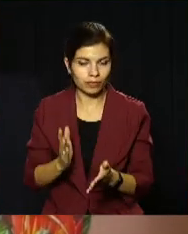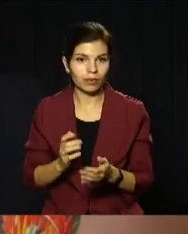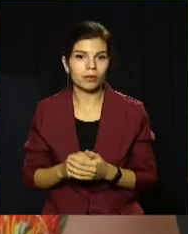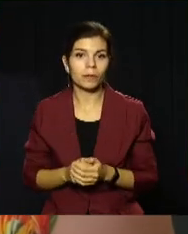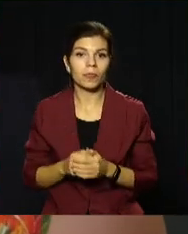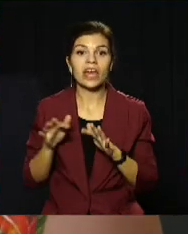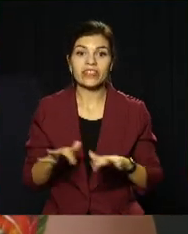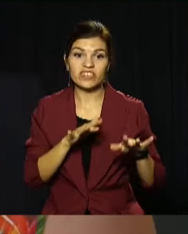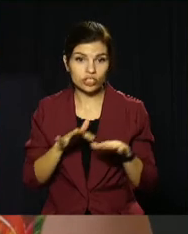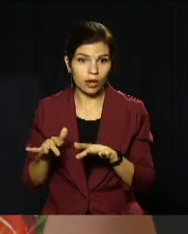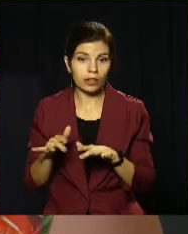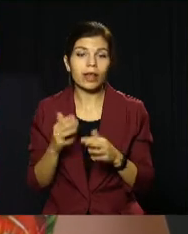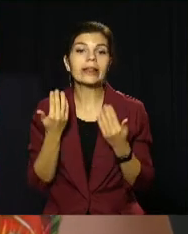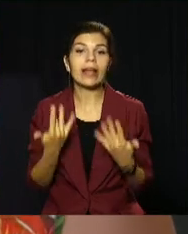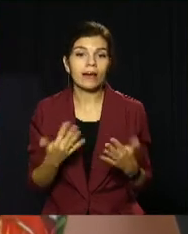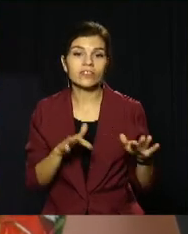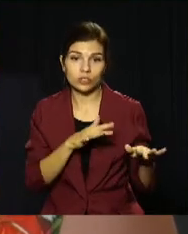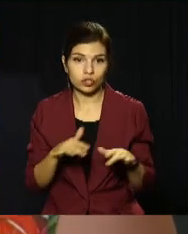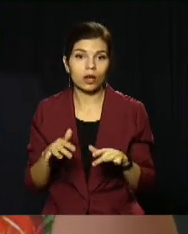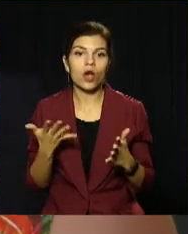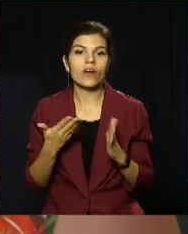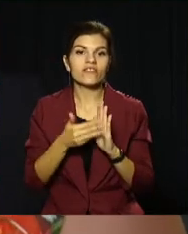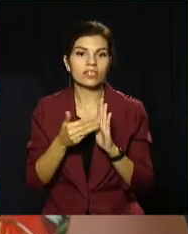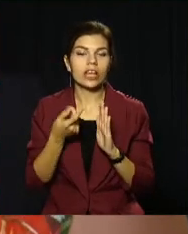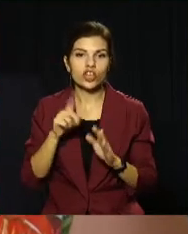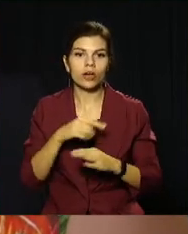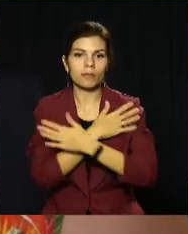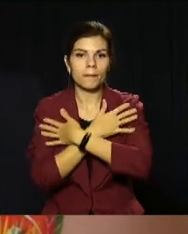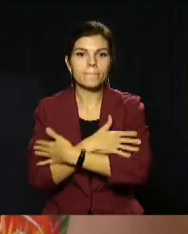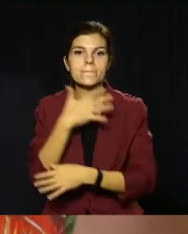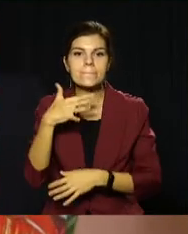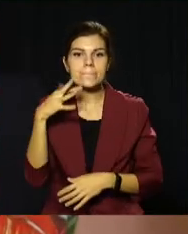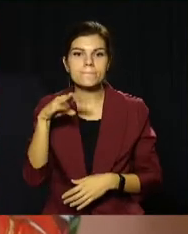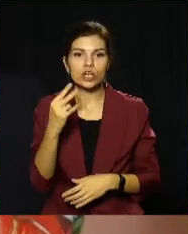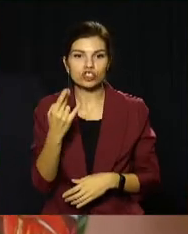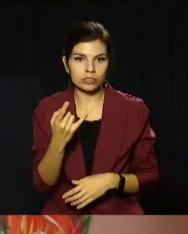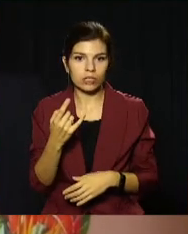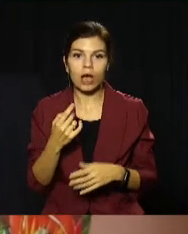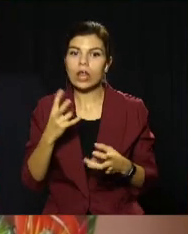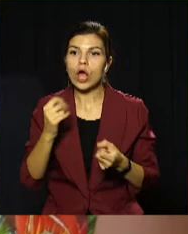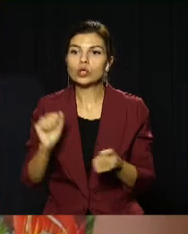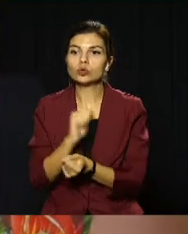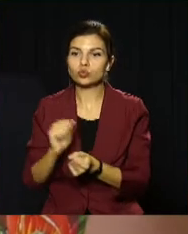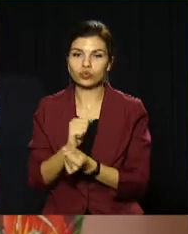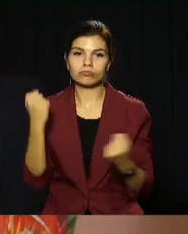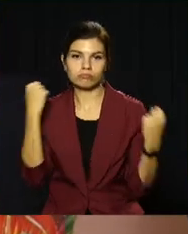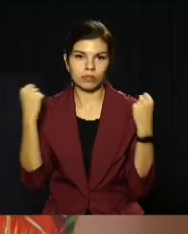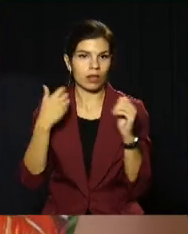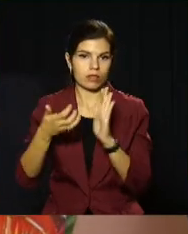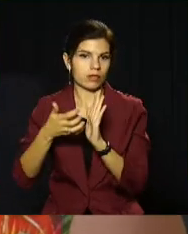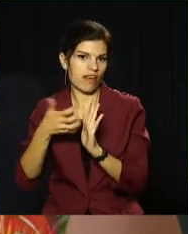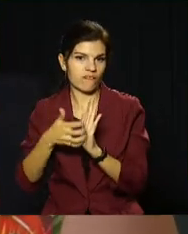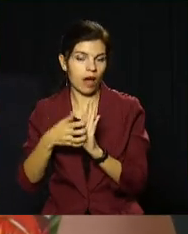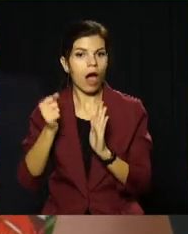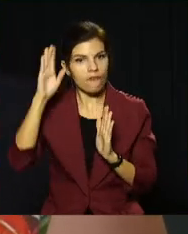Движение, определенные движения, которые воздействуют на те мышцы, которые не работают на суше. Поэтому такая терапия хороша